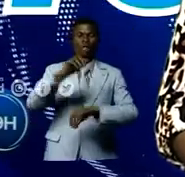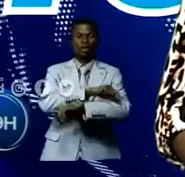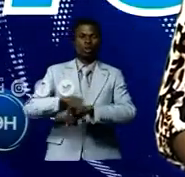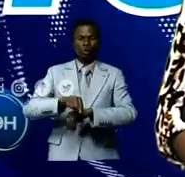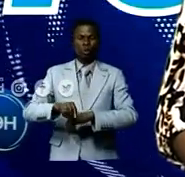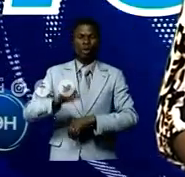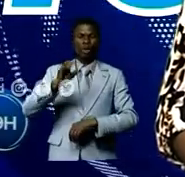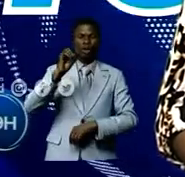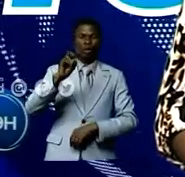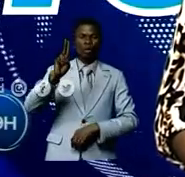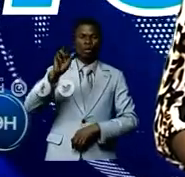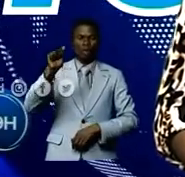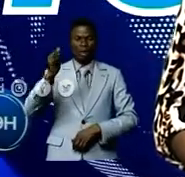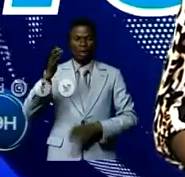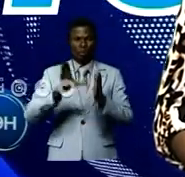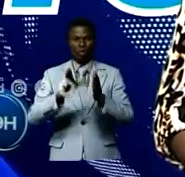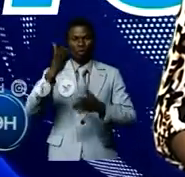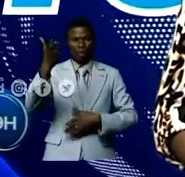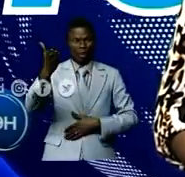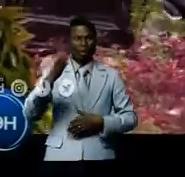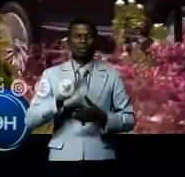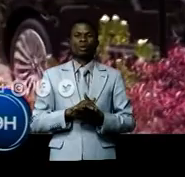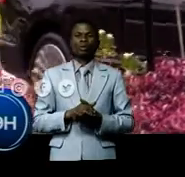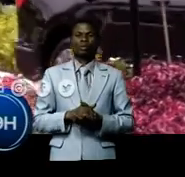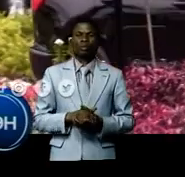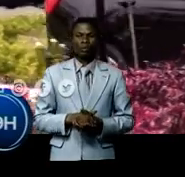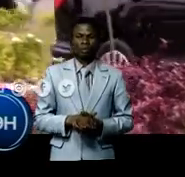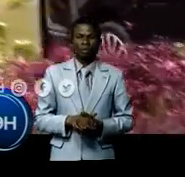africaine. Reportage Patrick Michel Moukoui.